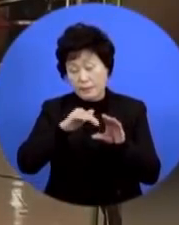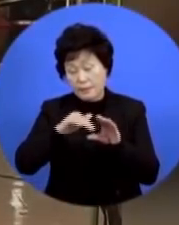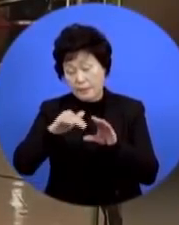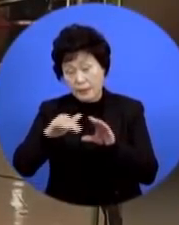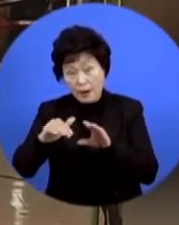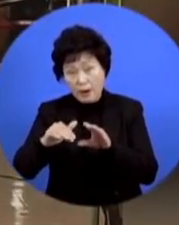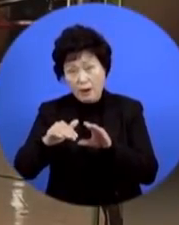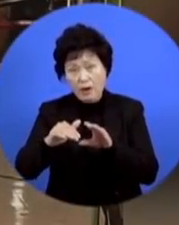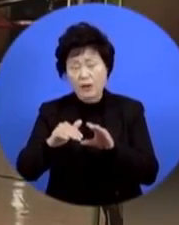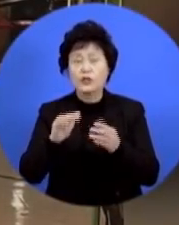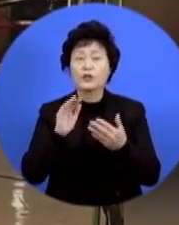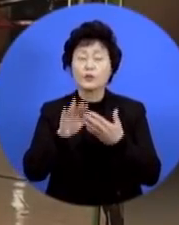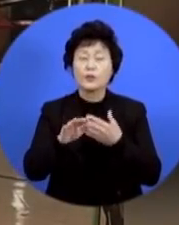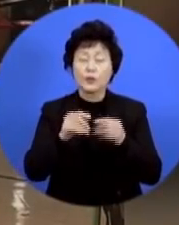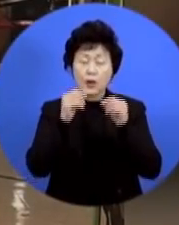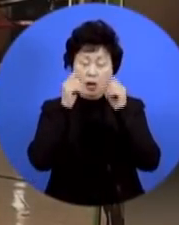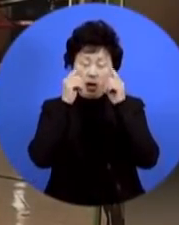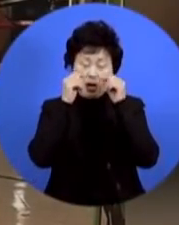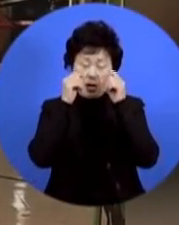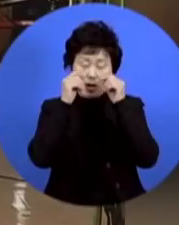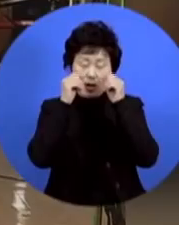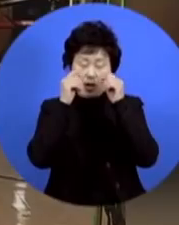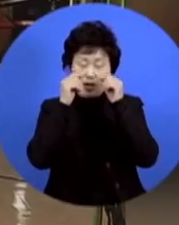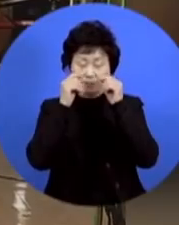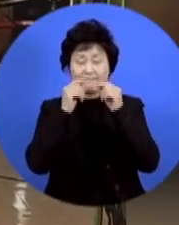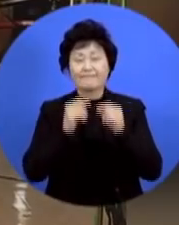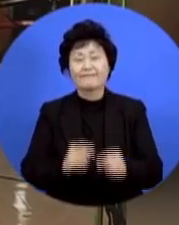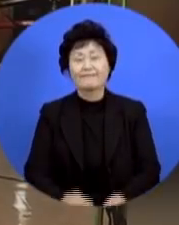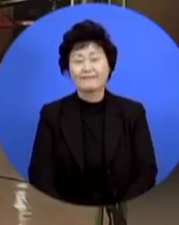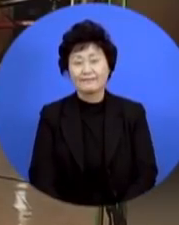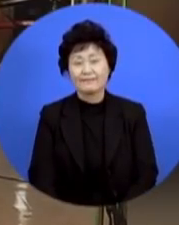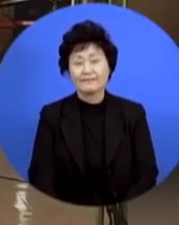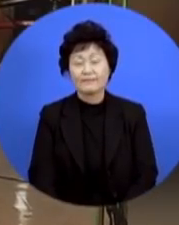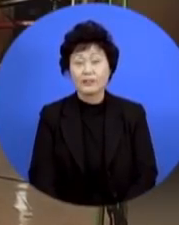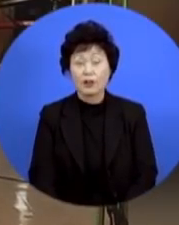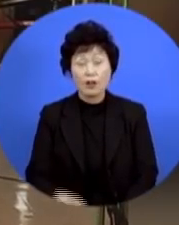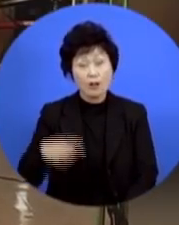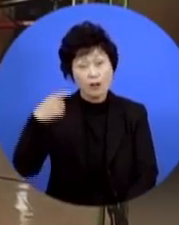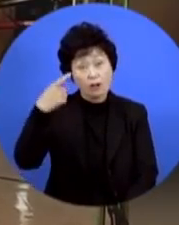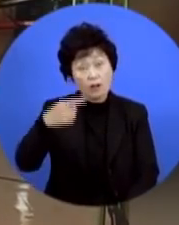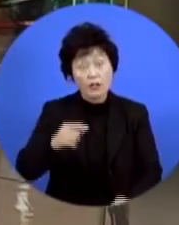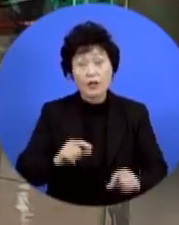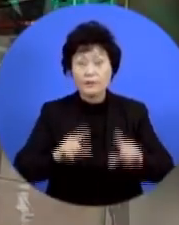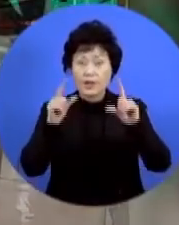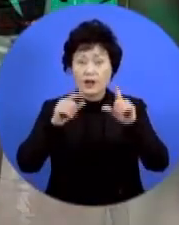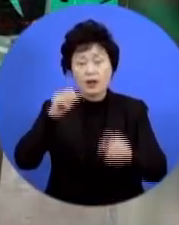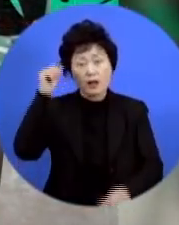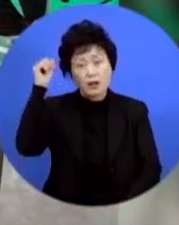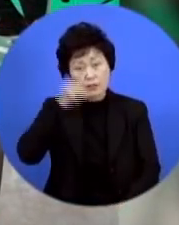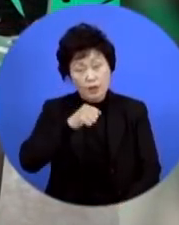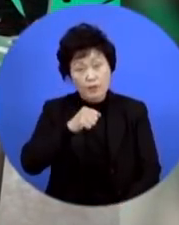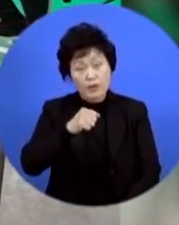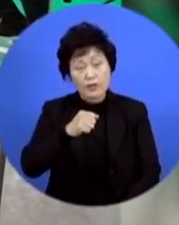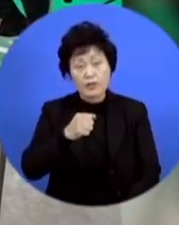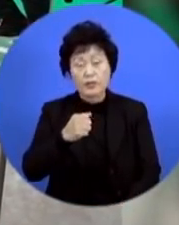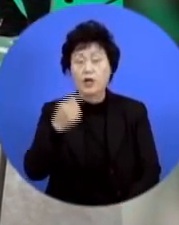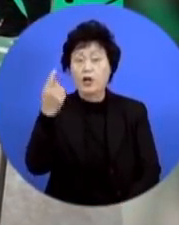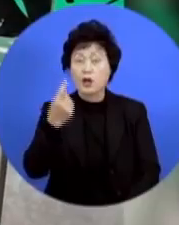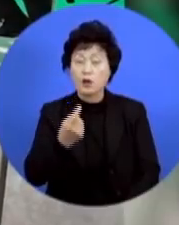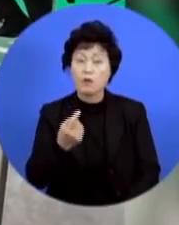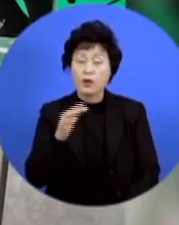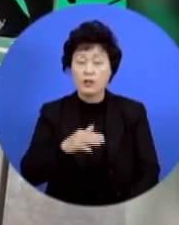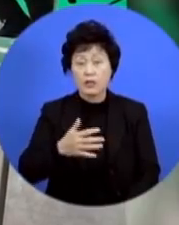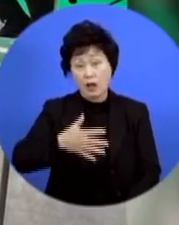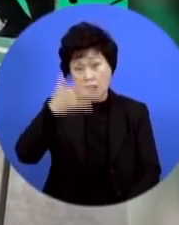라인망에다가 보내고 나서 밤새 잠을 못 잔 것 같아요. 그러셨겠죠. 그 다음 날 이제 새벽에 나와서 부선부선 우리 예배팀 다 해갖고